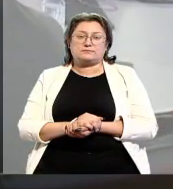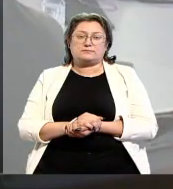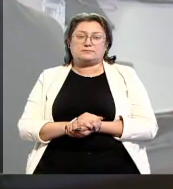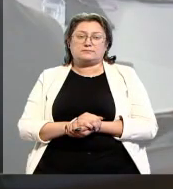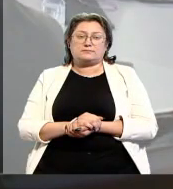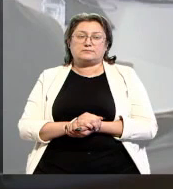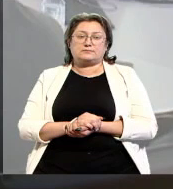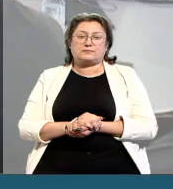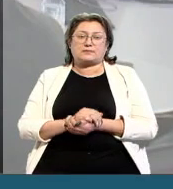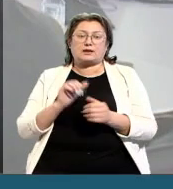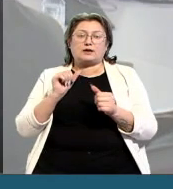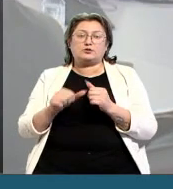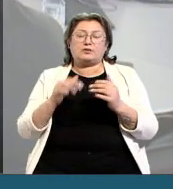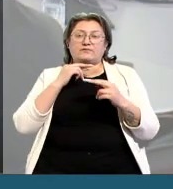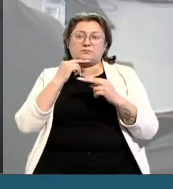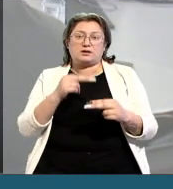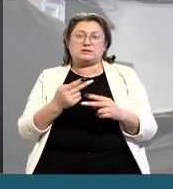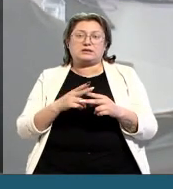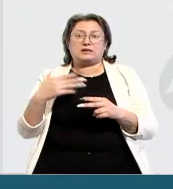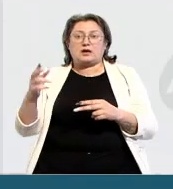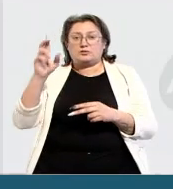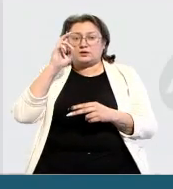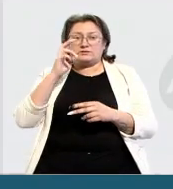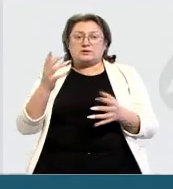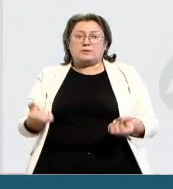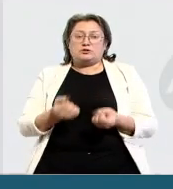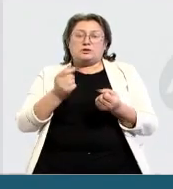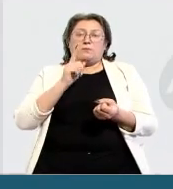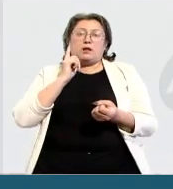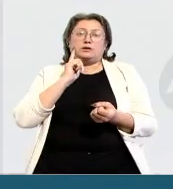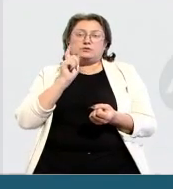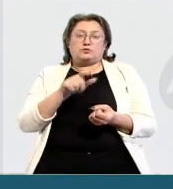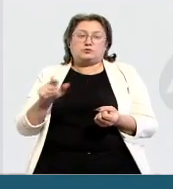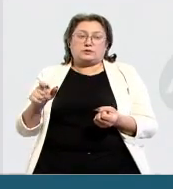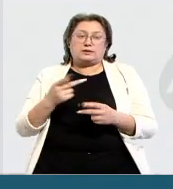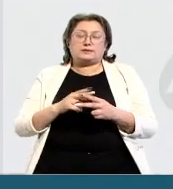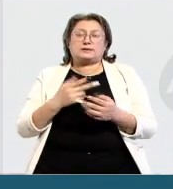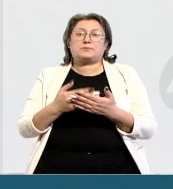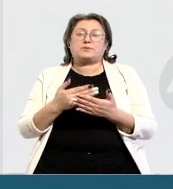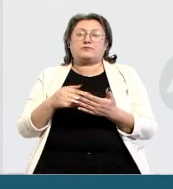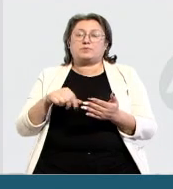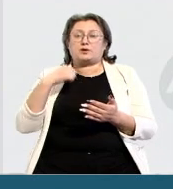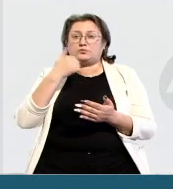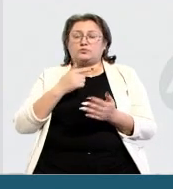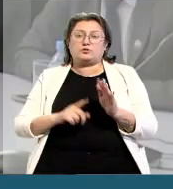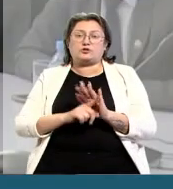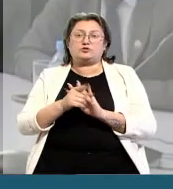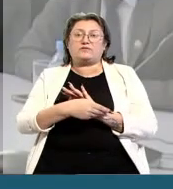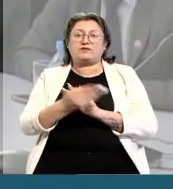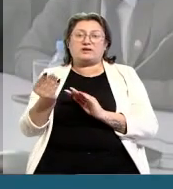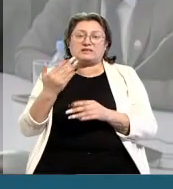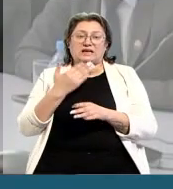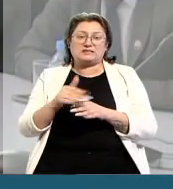Мемлекет тарапынан жастарды қолдауға ерекше назар аударылып отыр. Мысалы, биыл елімізде жаңадан кәсіп бастағысы келетін, немесе кәсібін кеңейтуге